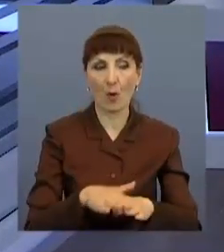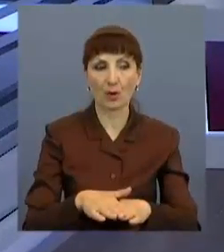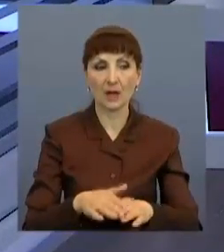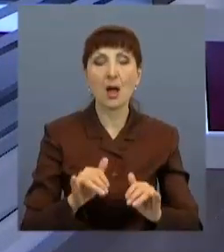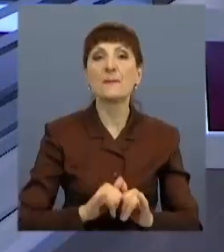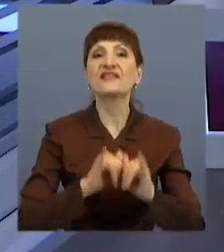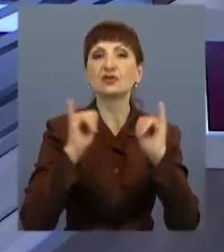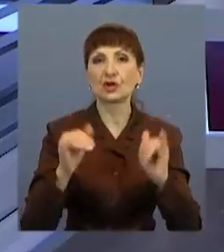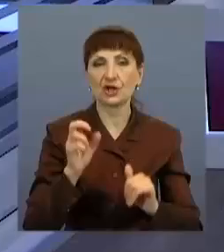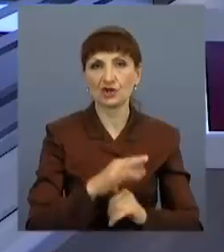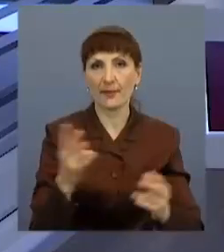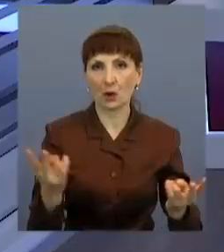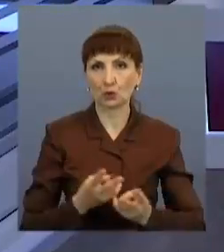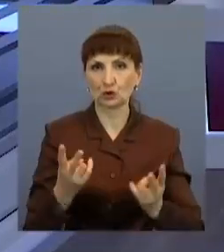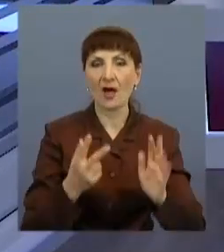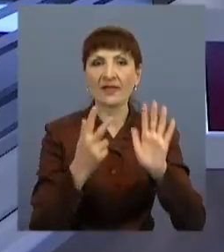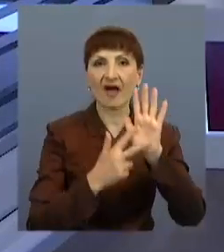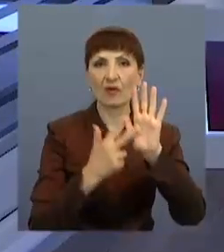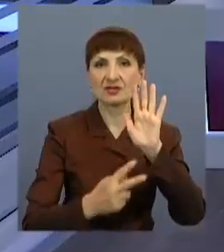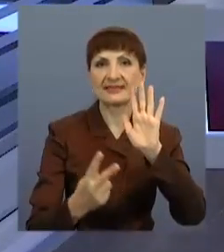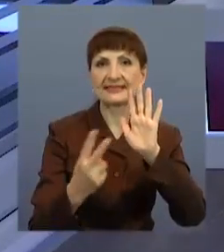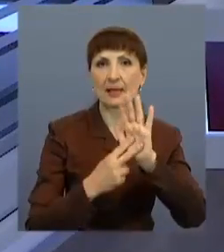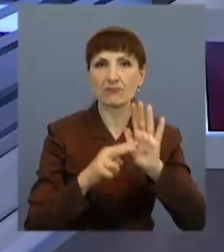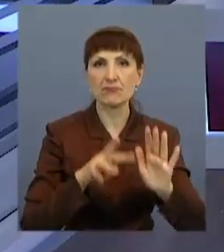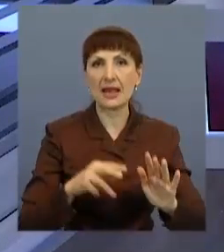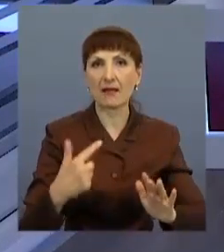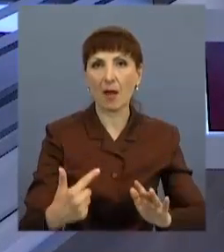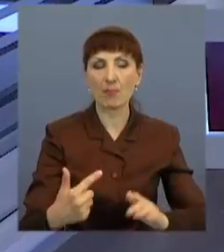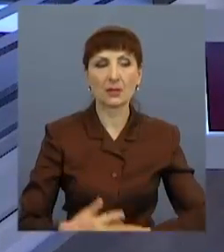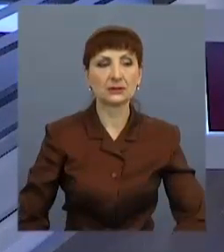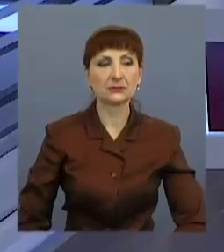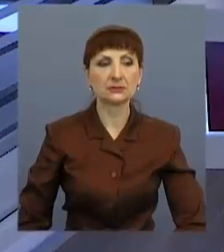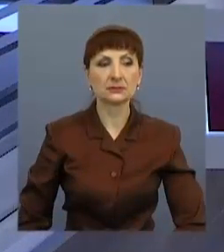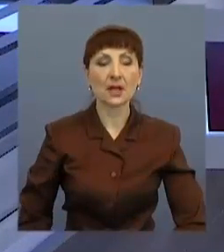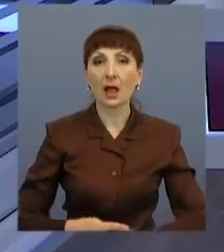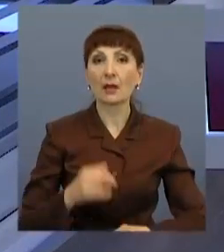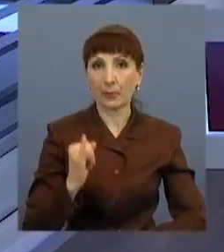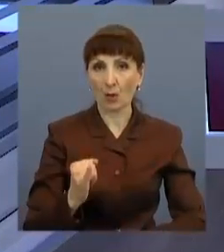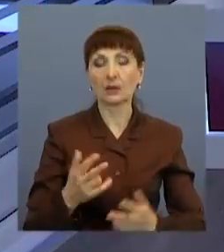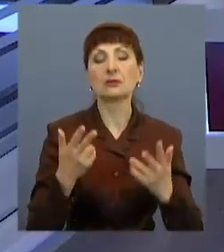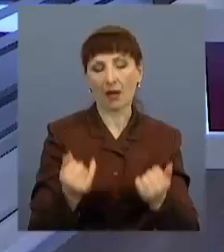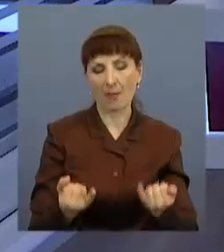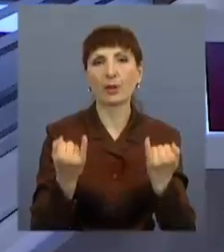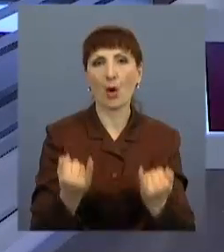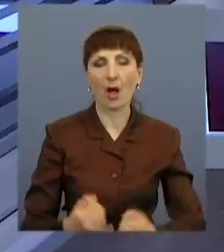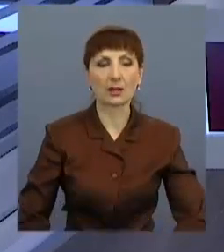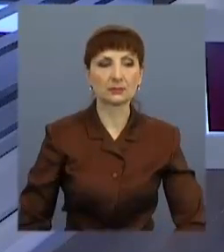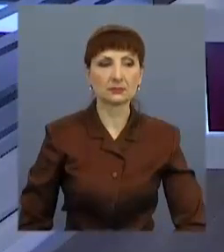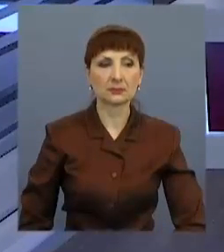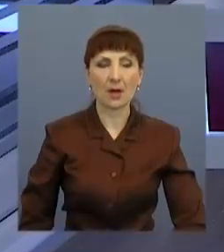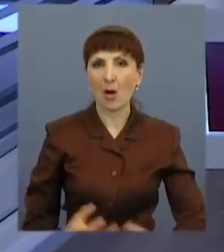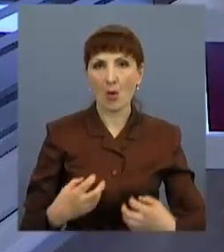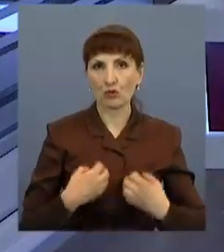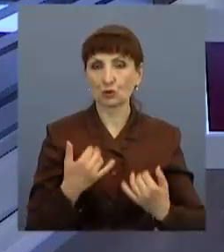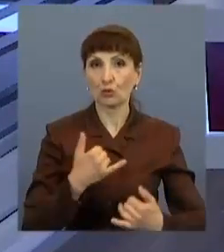Значительное превышение нормы на 87 миллиграмм. Это как, плохо? Плохо. Ужас. Ну и